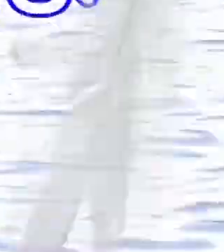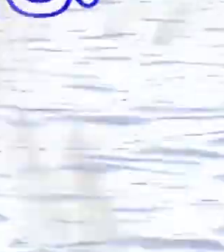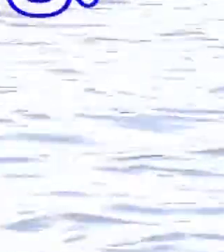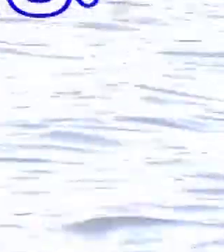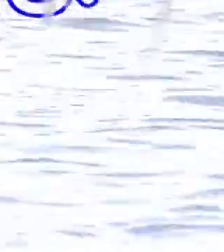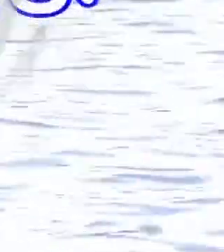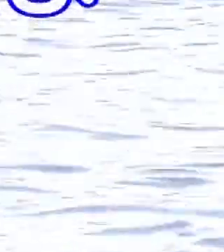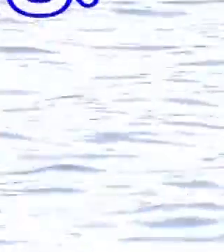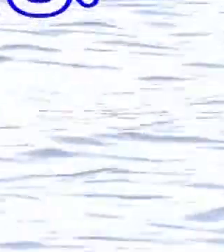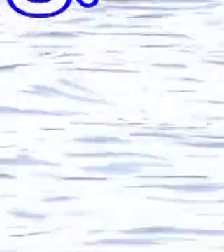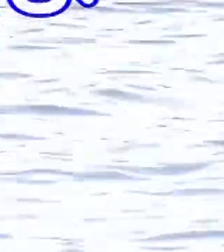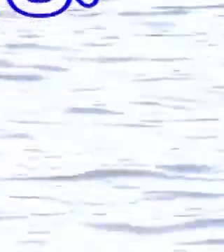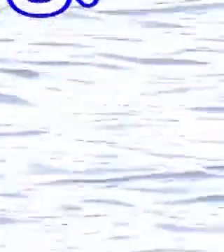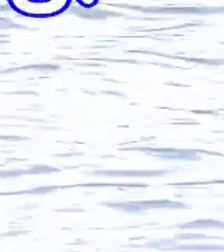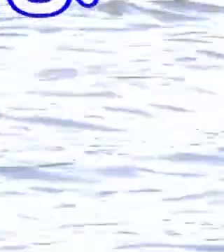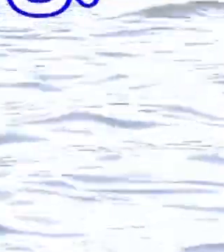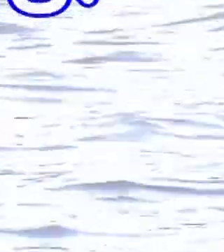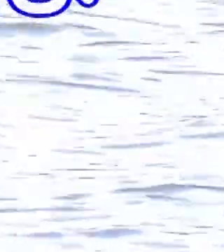はあああああ